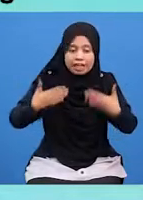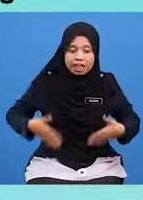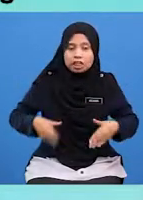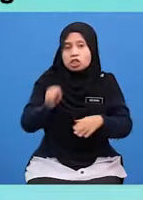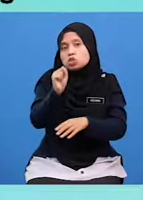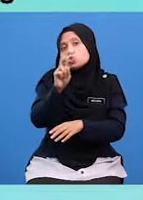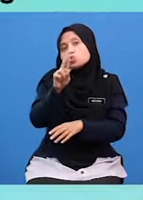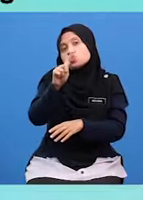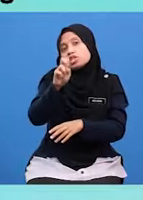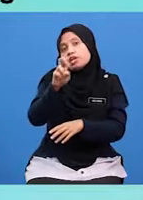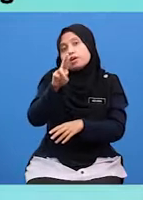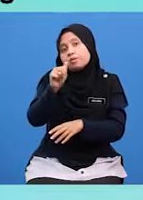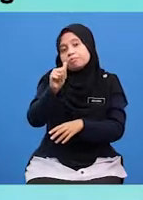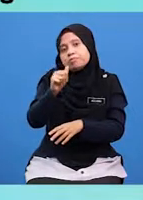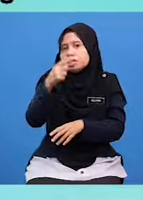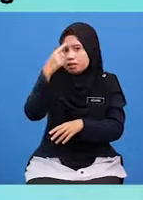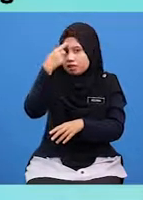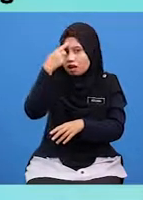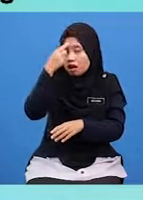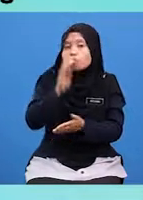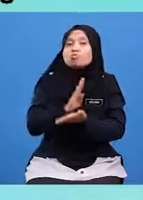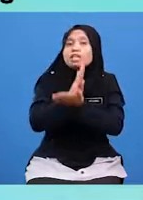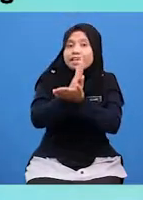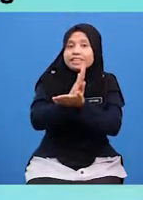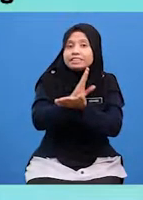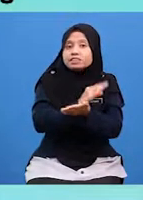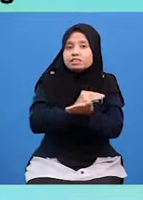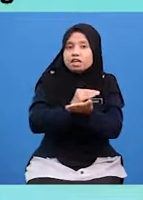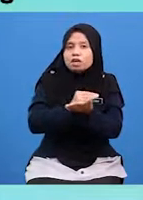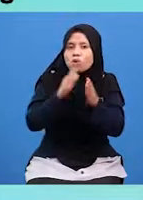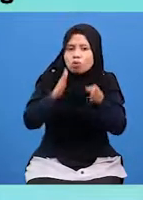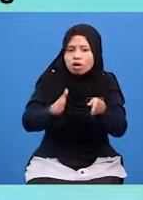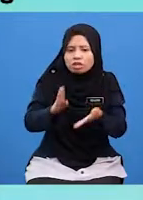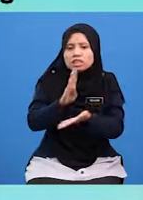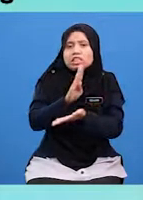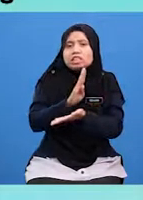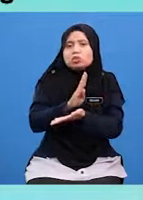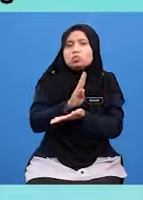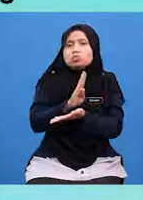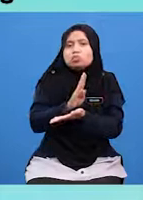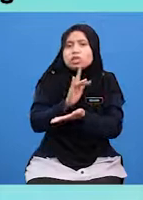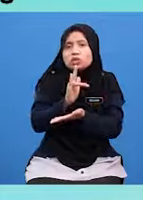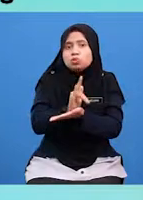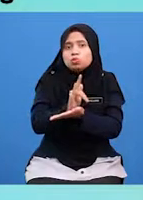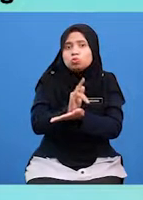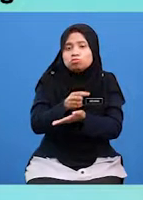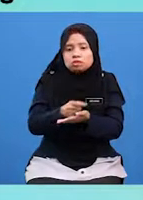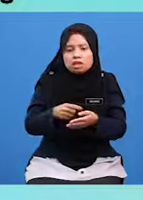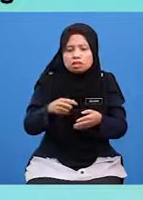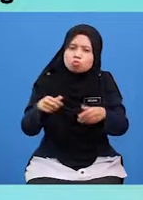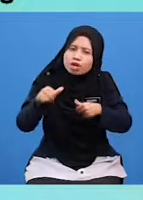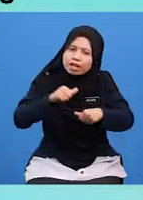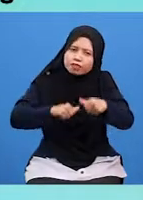China. Di India pula, beliau menulis tentang budaya dan penganut agama Hindu serta aktiviti-aktiviti